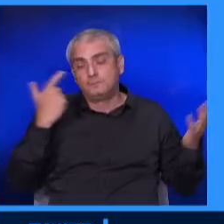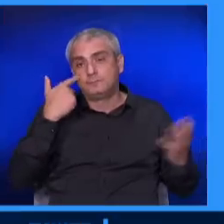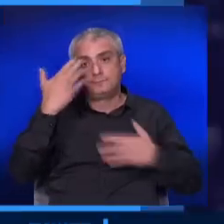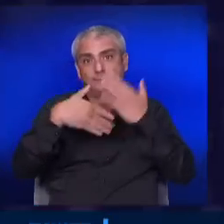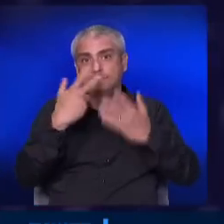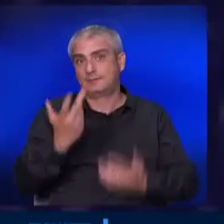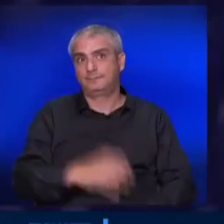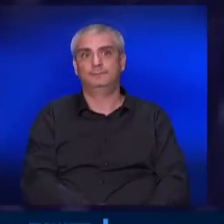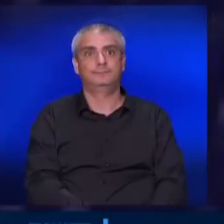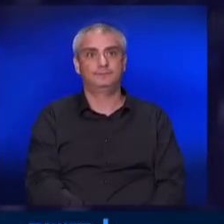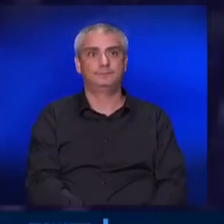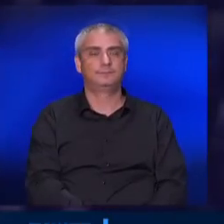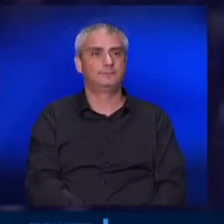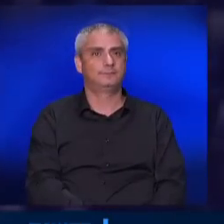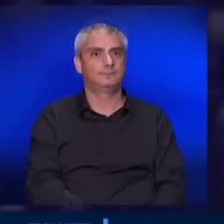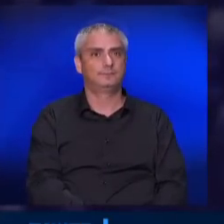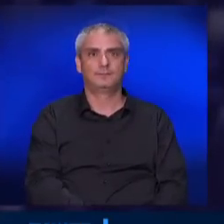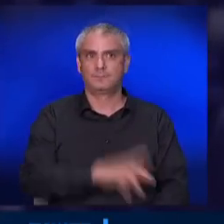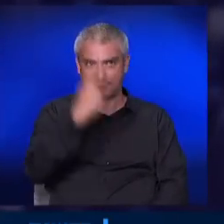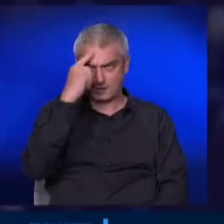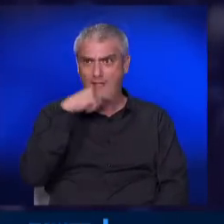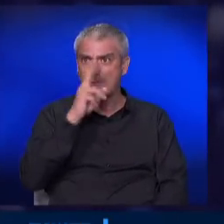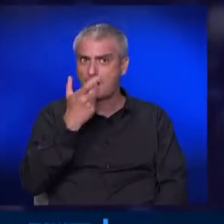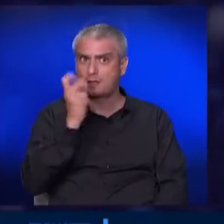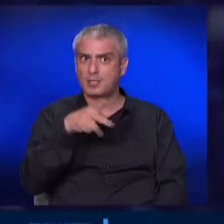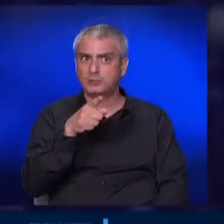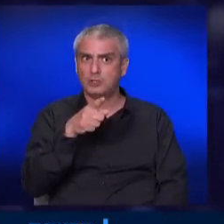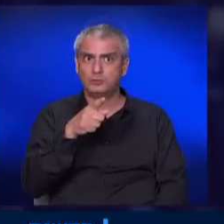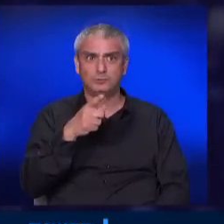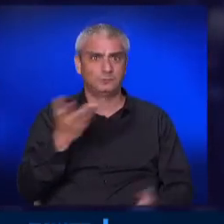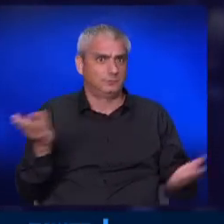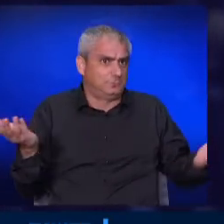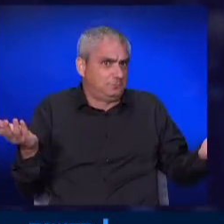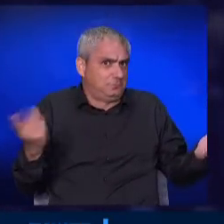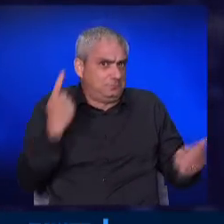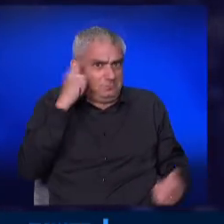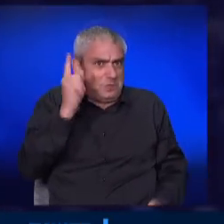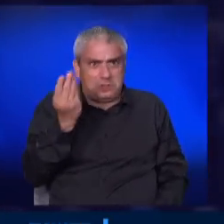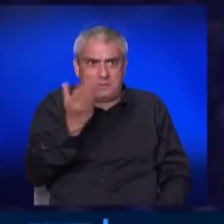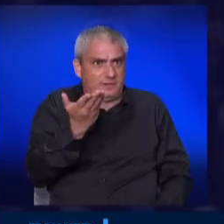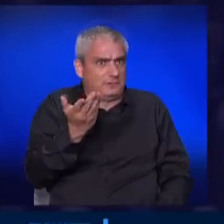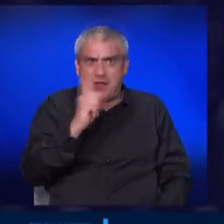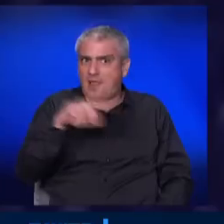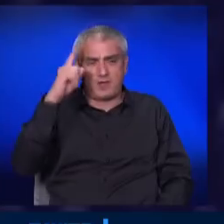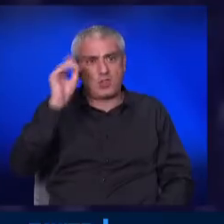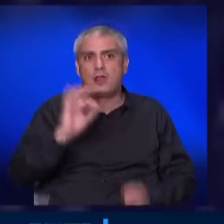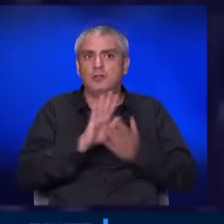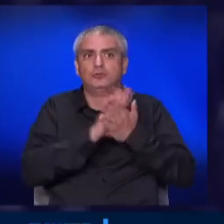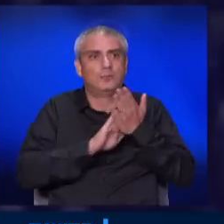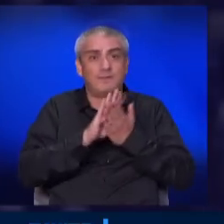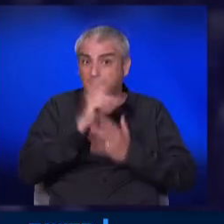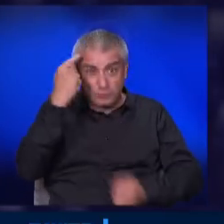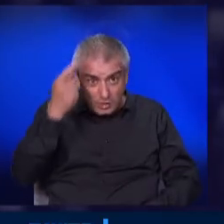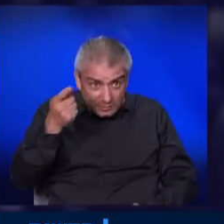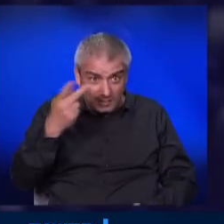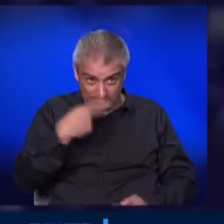יגידו. ידעת של אבא שלך יש אקדח? נראה לך, מי ידע דבר? אף אחד לא ידע כלום, אם מישהו היה יודע, אני